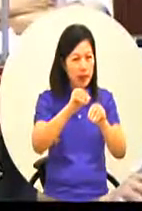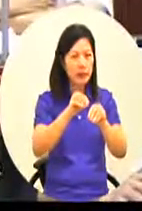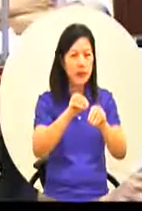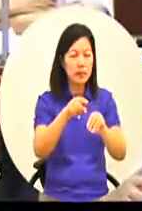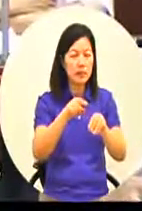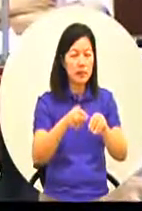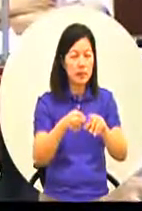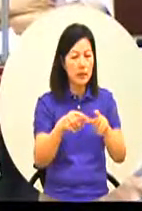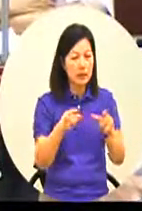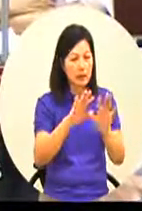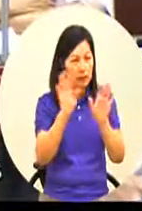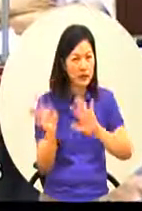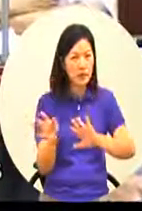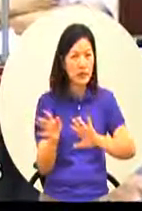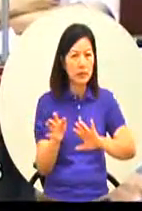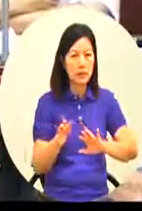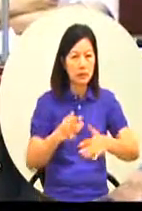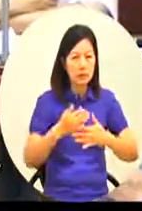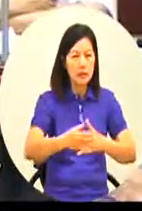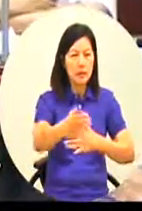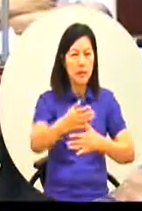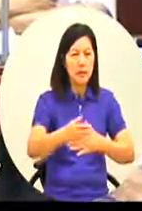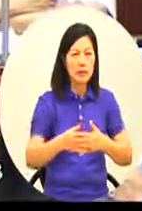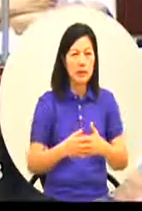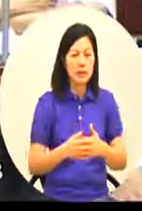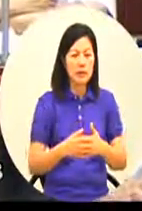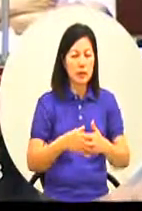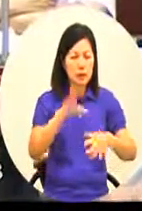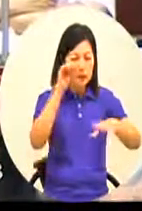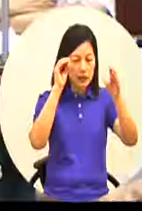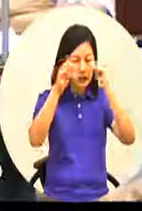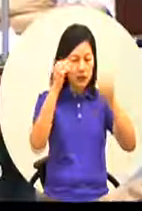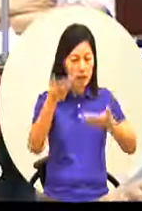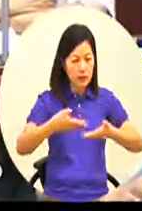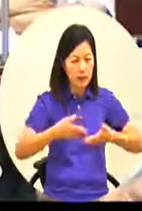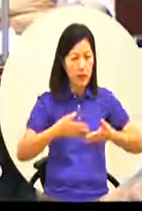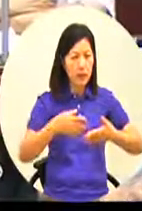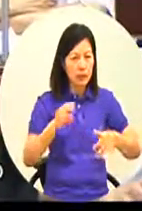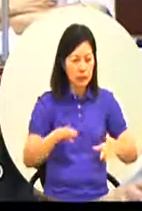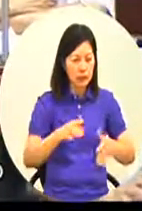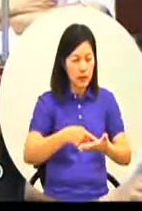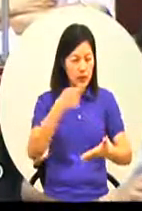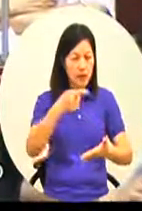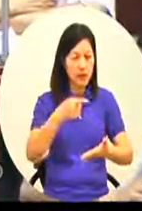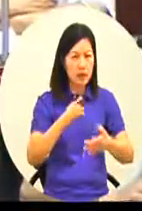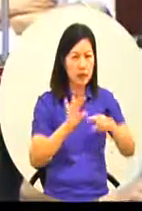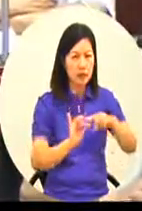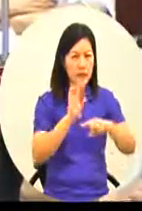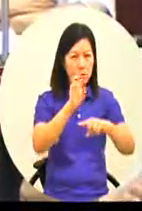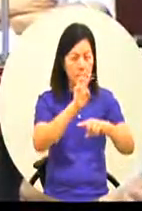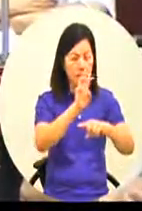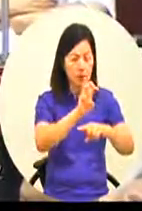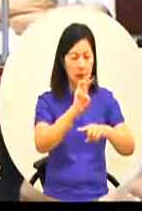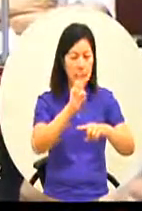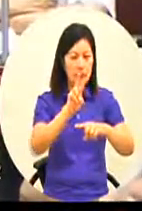讲。经过安尼税管处核完的资料，就是讲这边调整起来32，并全高雄市内